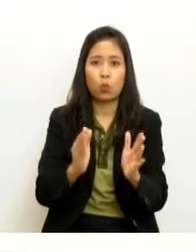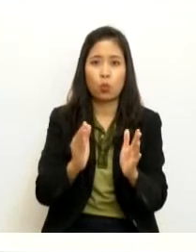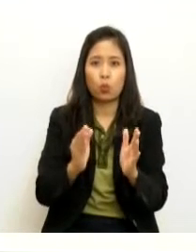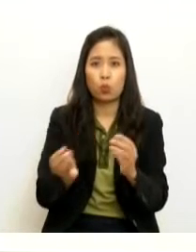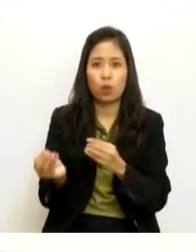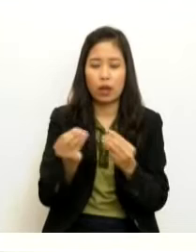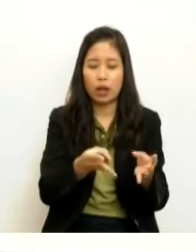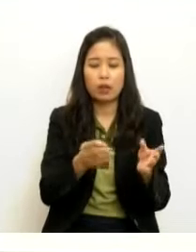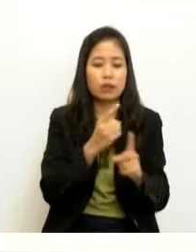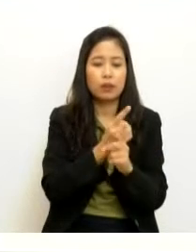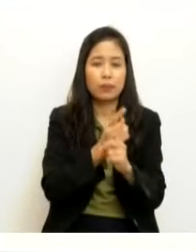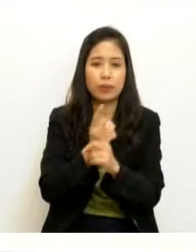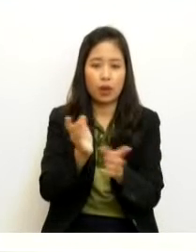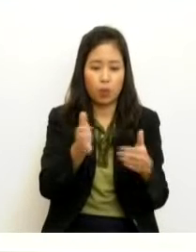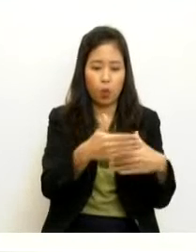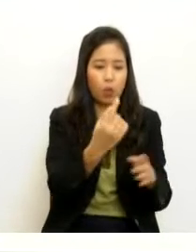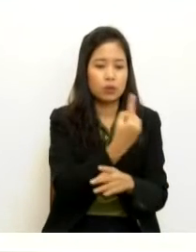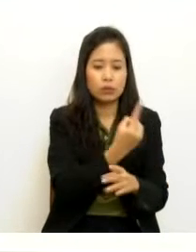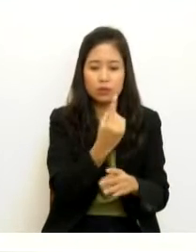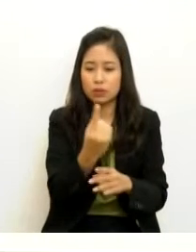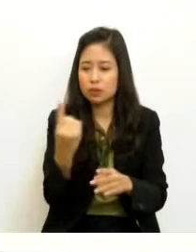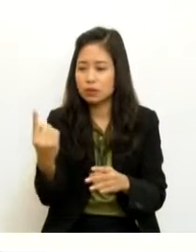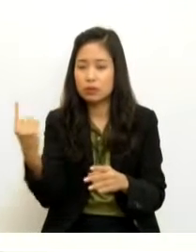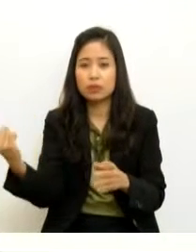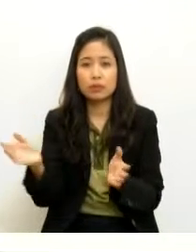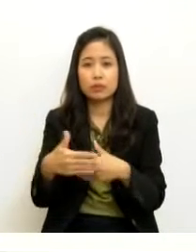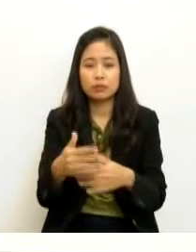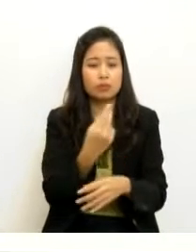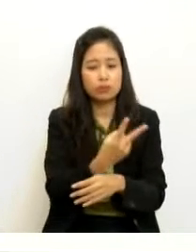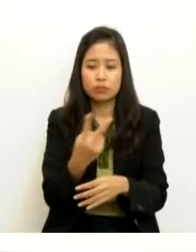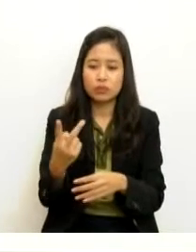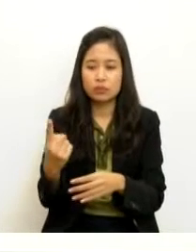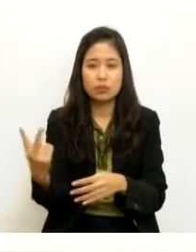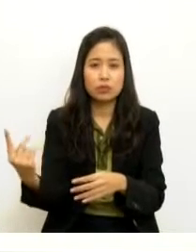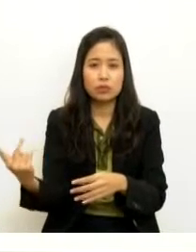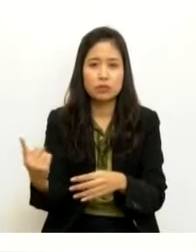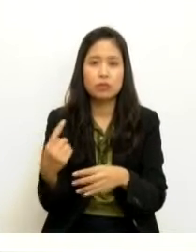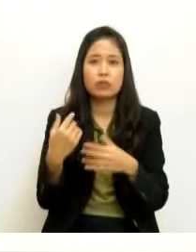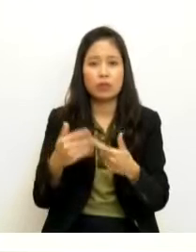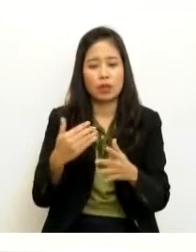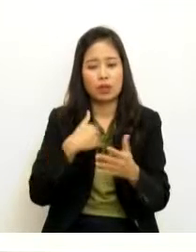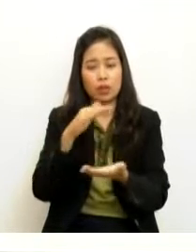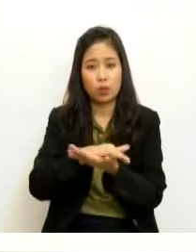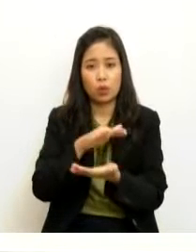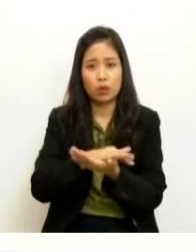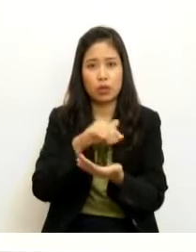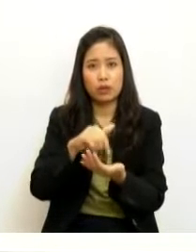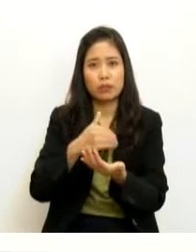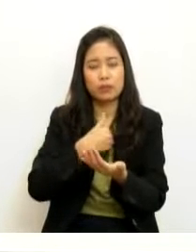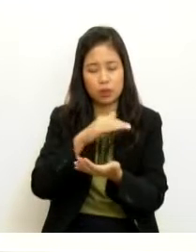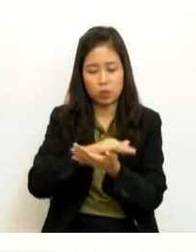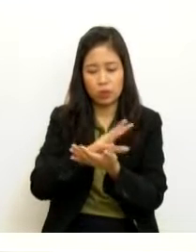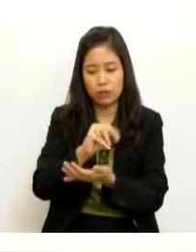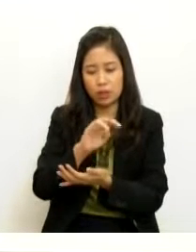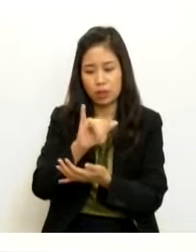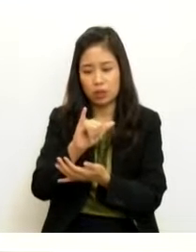ตามห้องเปิดม.1 ม.2 ม.3 ก็เอาห้องคูณ2ทุกโรงเรียนขยายโอกาสจะมีครูมัธยม